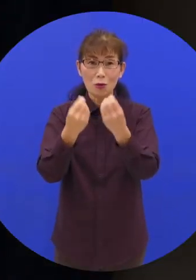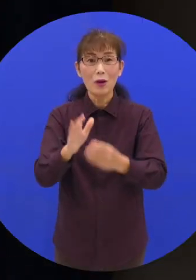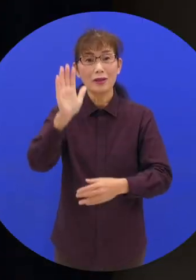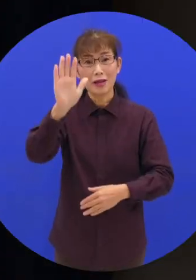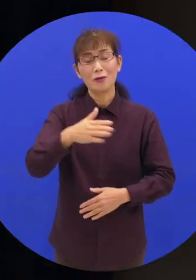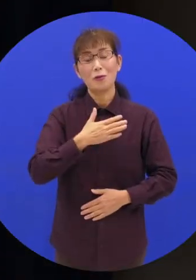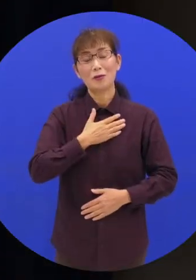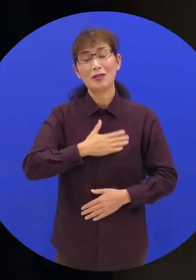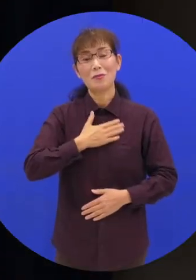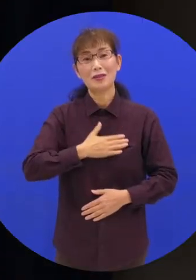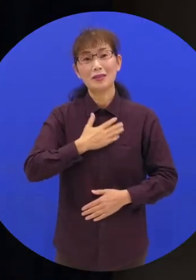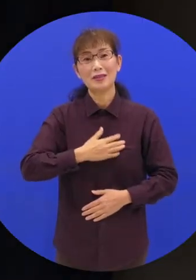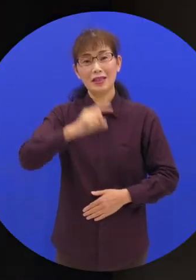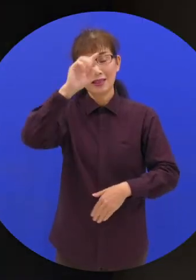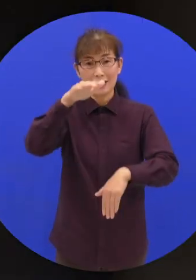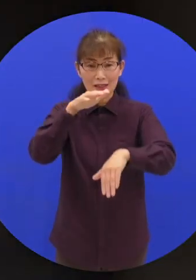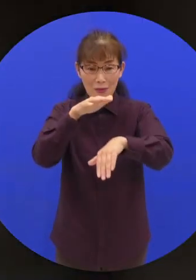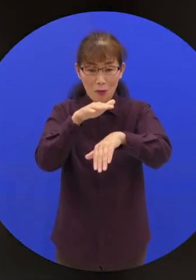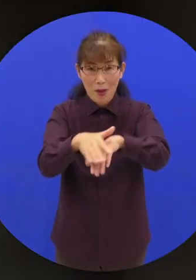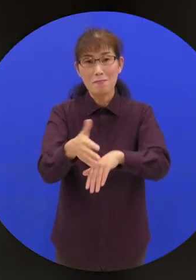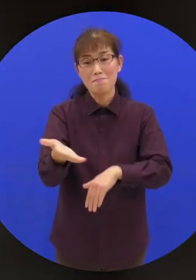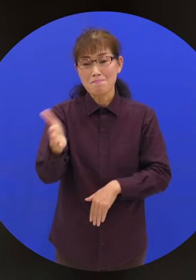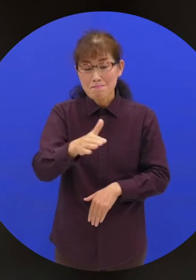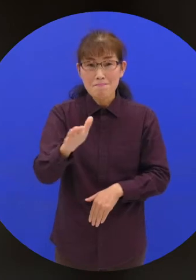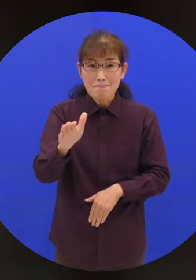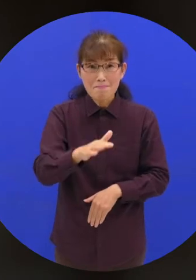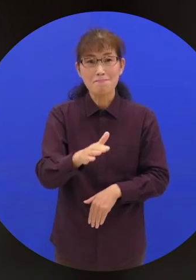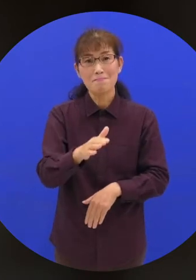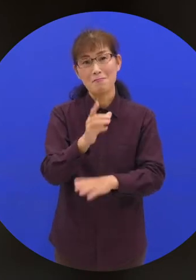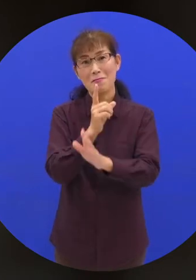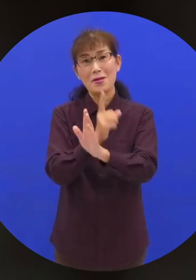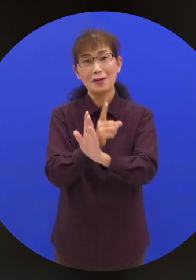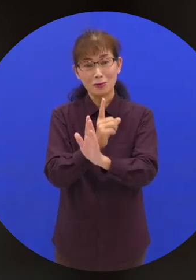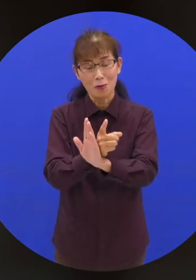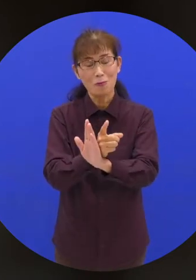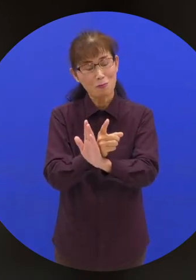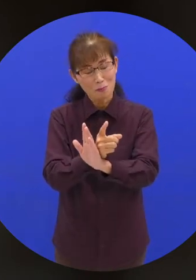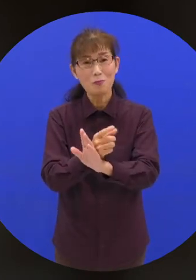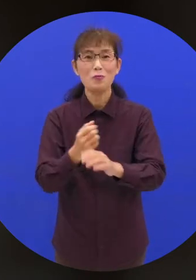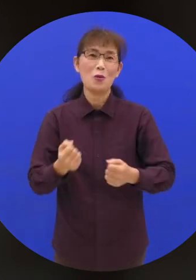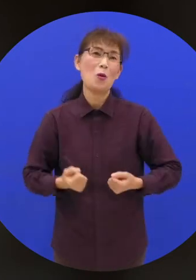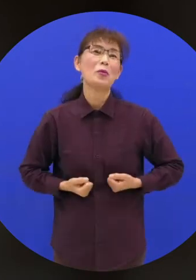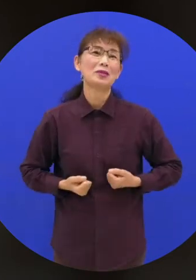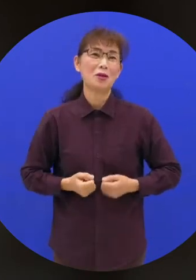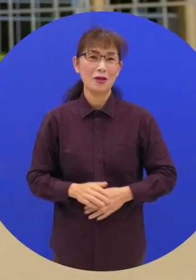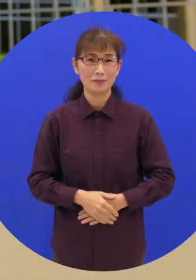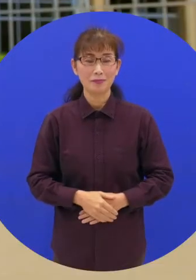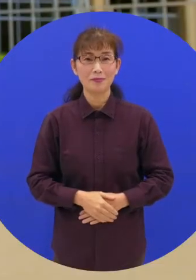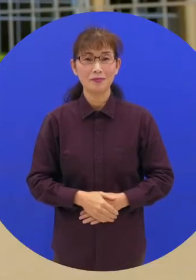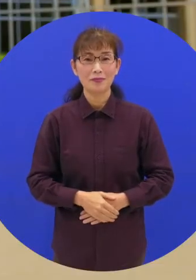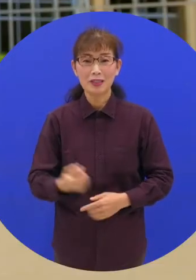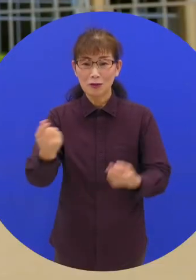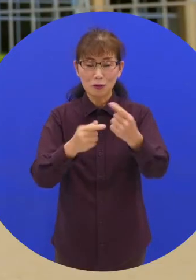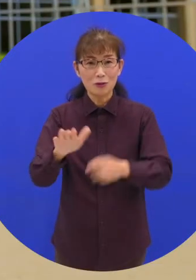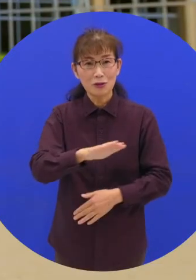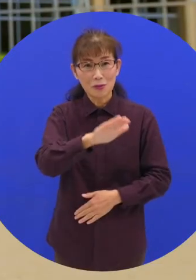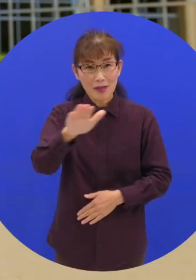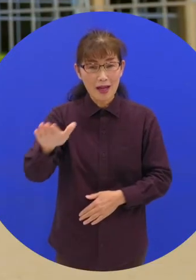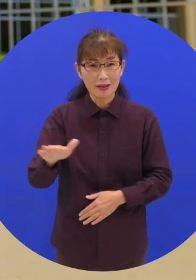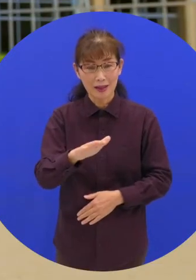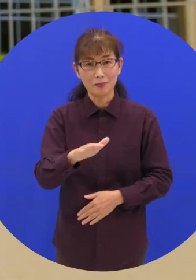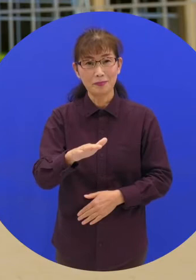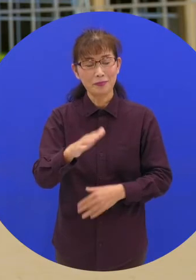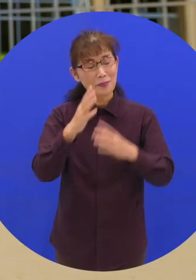感とか、あの方言とか出てきたりするので、結構佐世保の魅力とかが入っていて面白いです。観客の皆さん